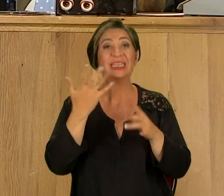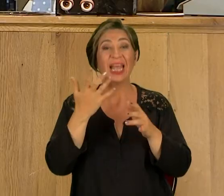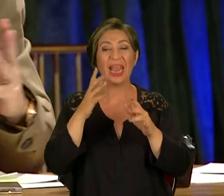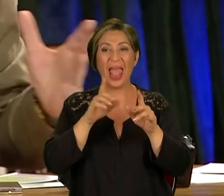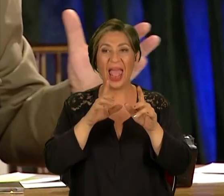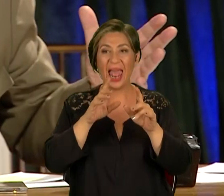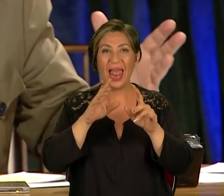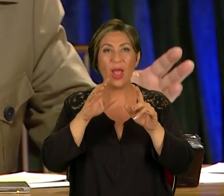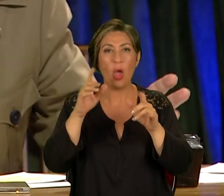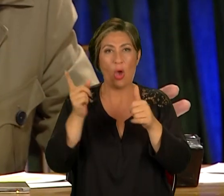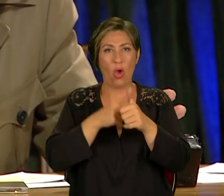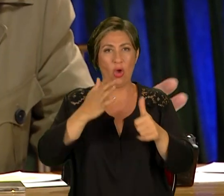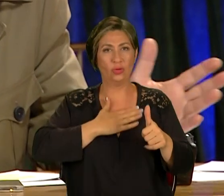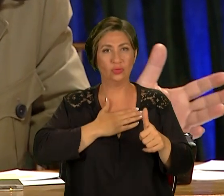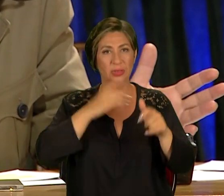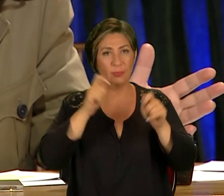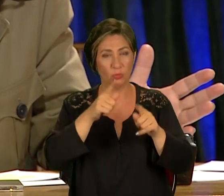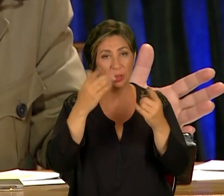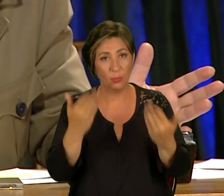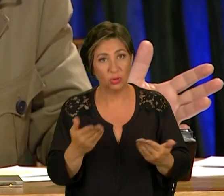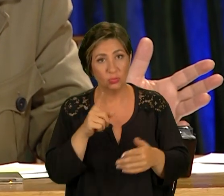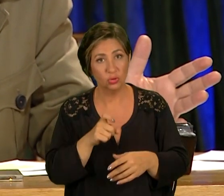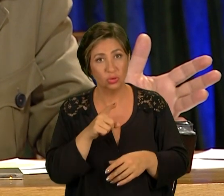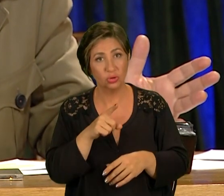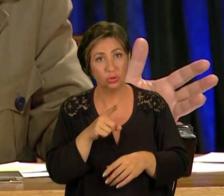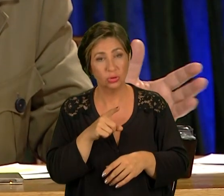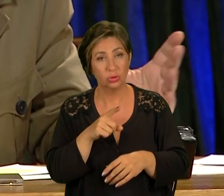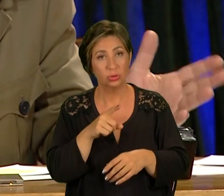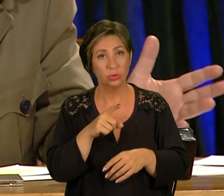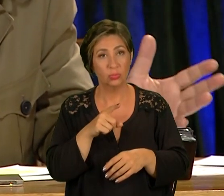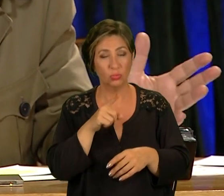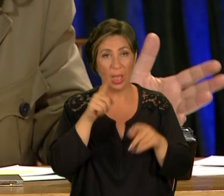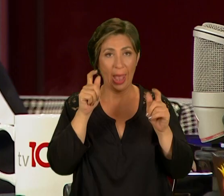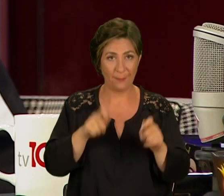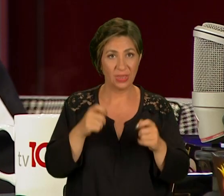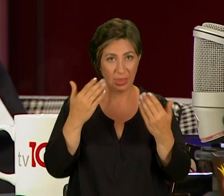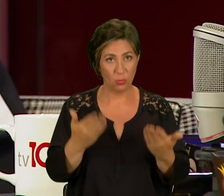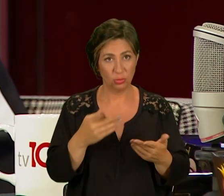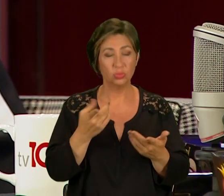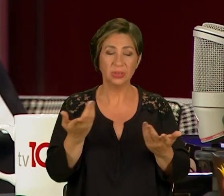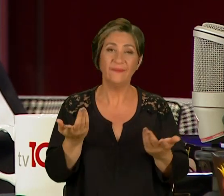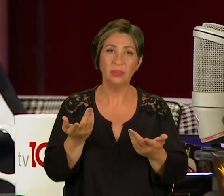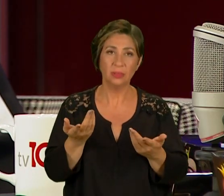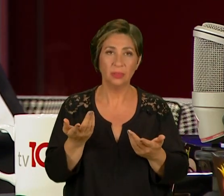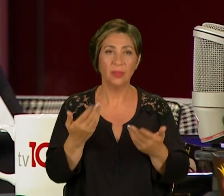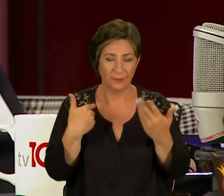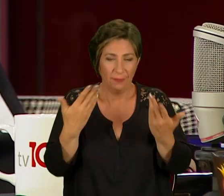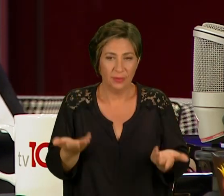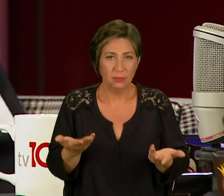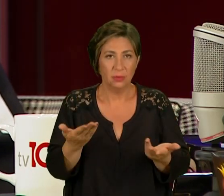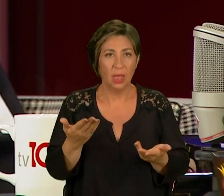elektronik müziğin öncülüğünü yaptın. Bunu kabul ediyor musun? Yani bunu yaptığını kabul ediyor musun? Ha?